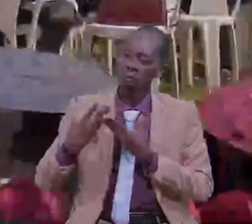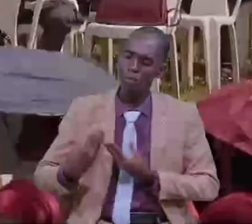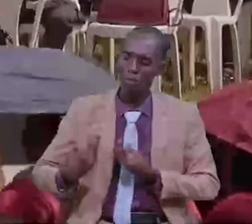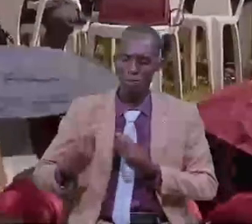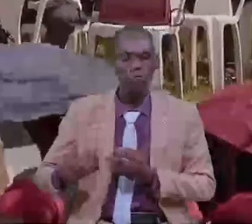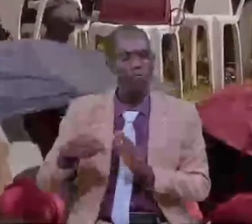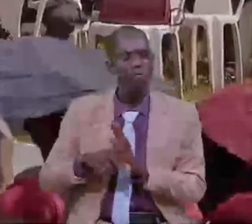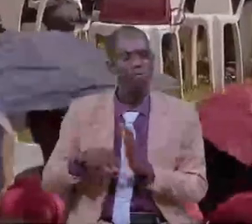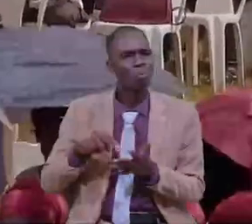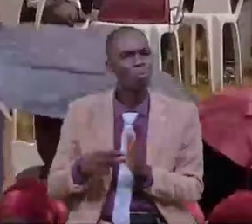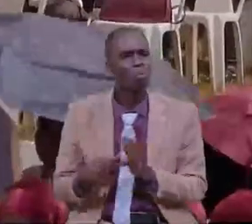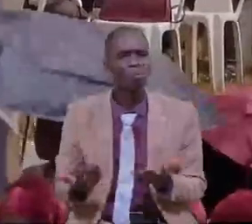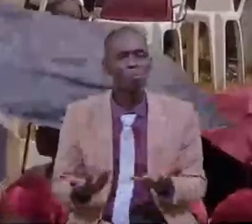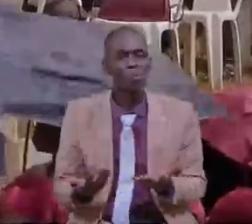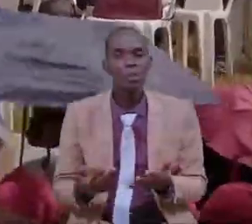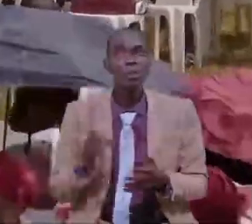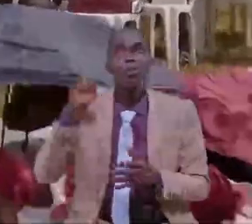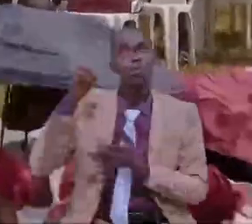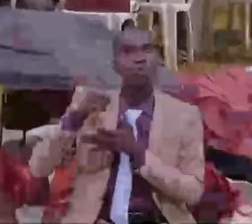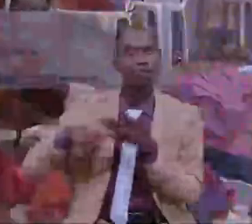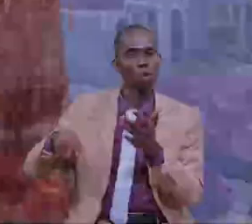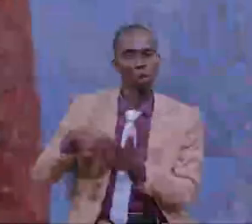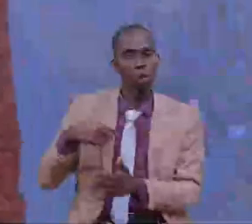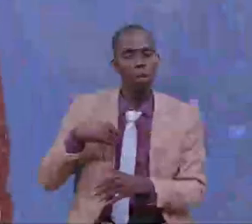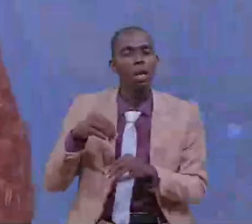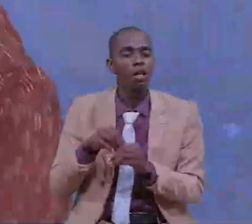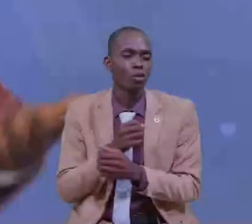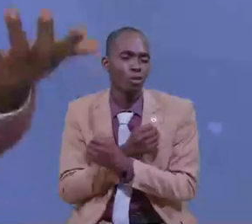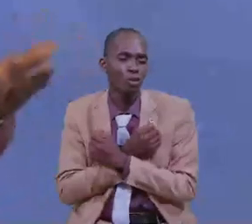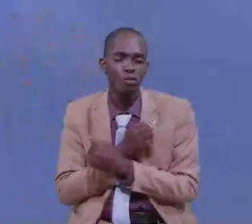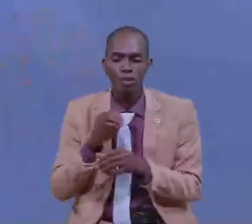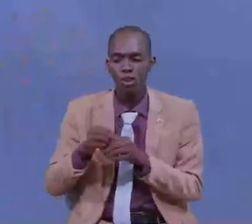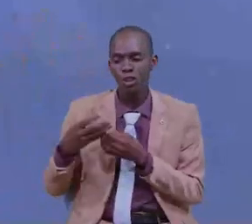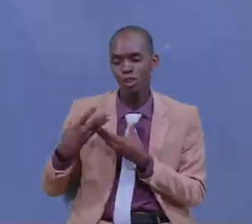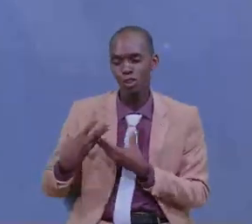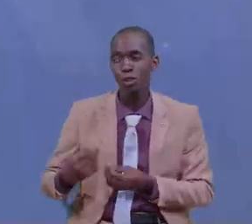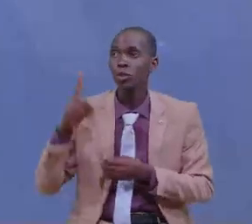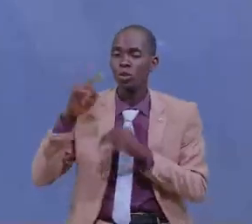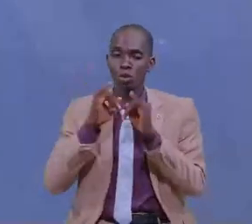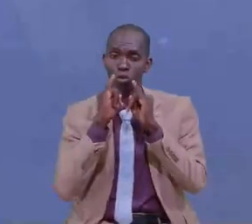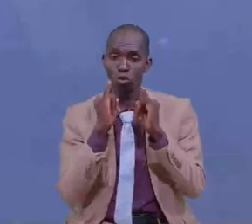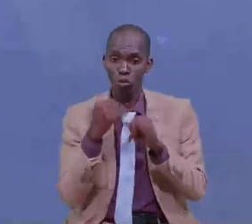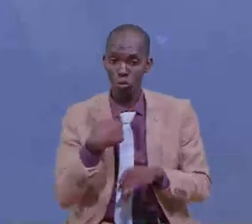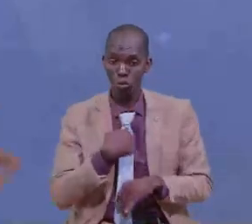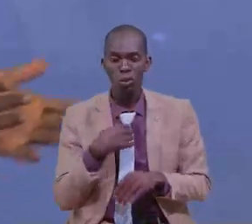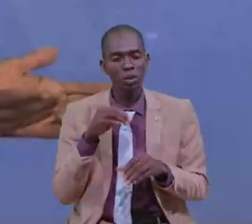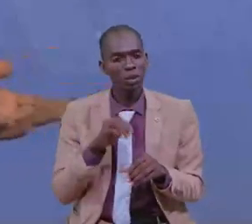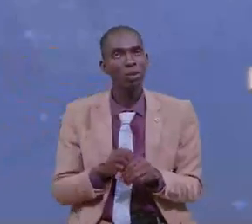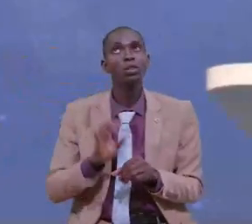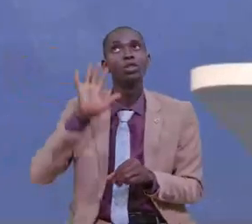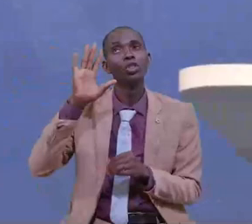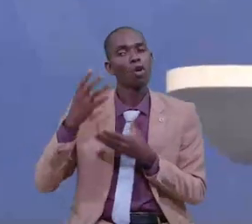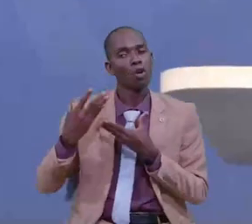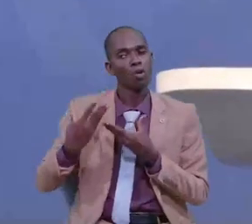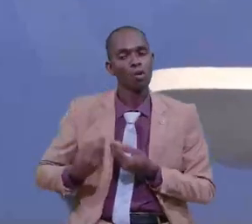Et ta bonté, ce qui veut dire, tu me corriges. Quelle bonté. Tu m'instruis dans la